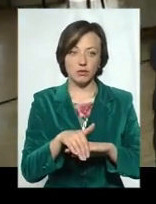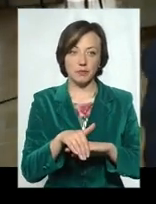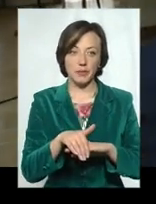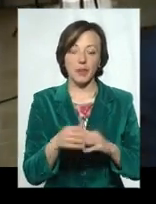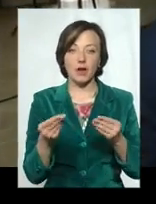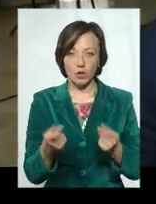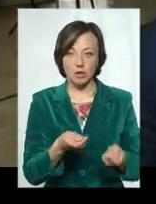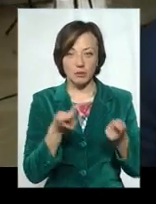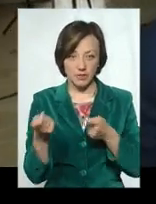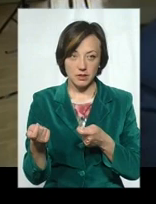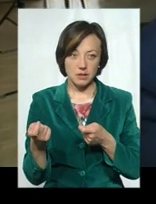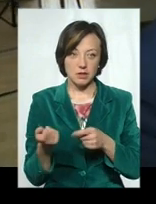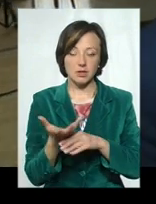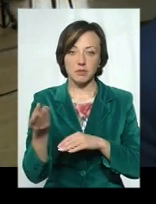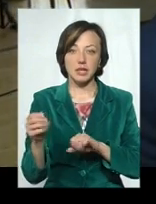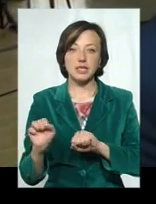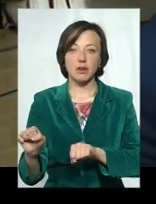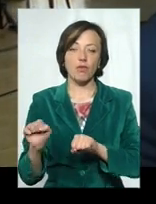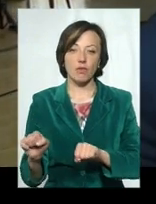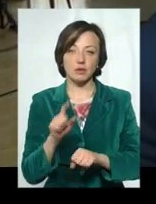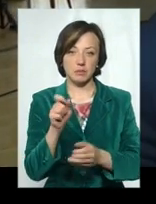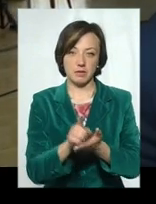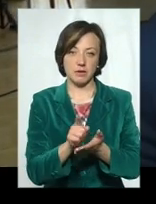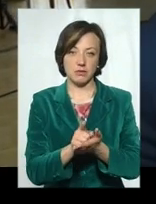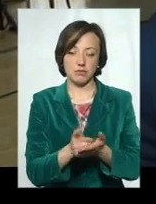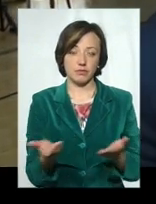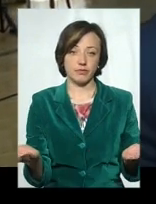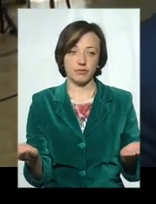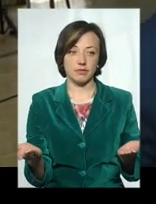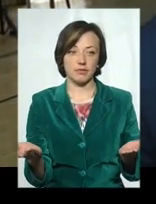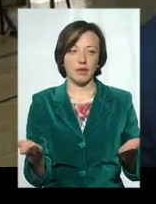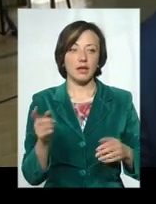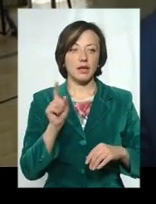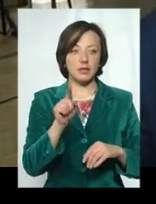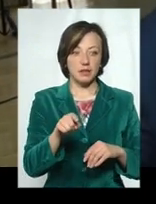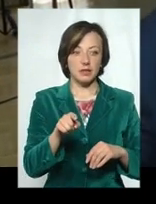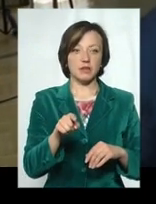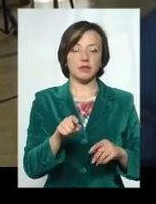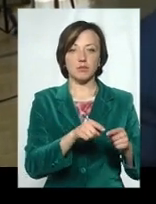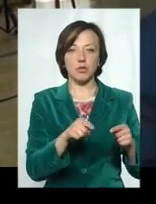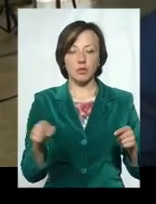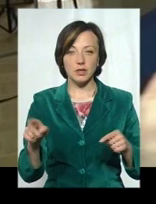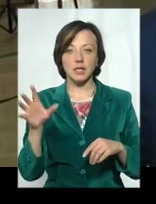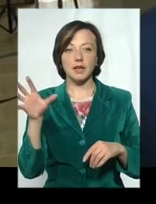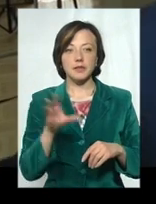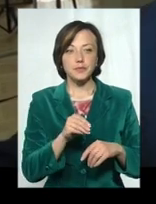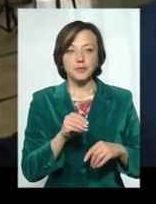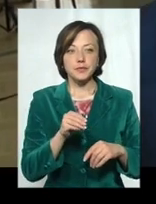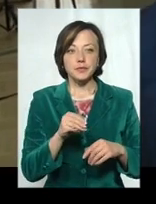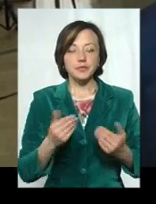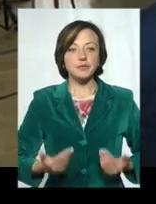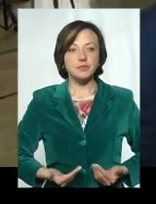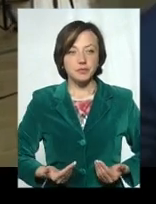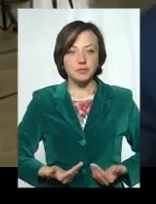Якісь гроші привіз? Заплати страховий внесок. І тоді ти на протязі свого